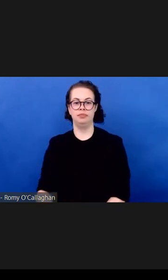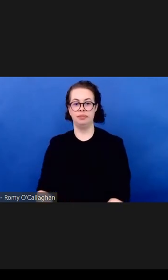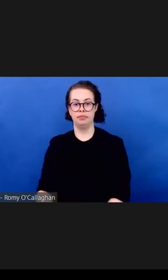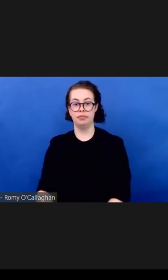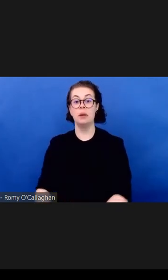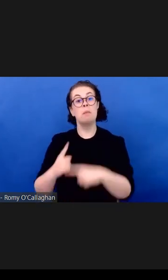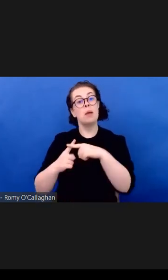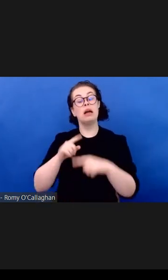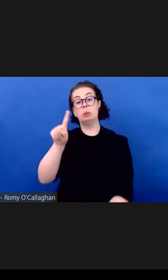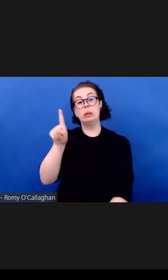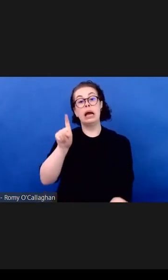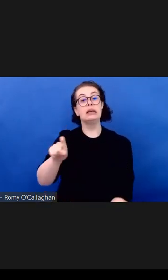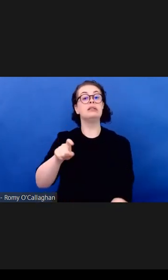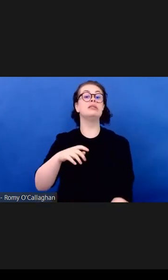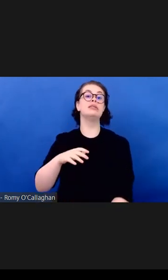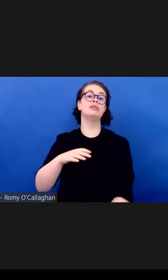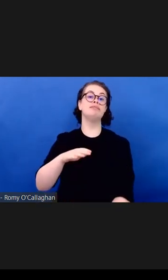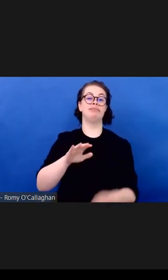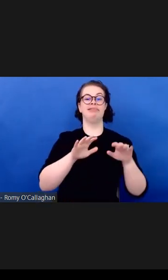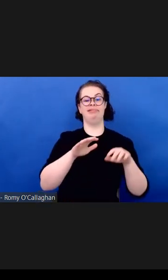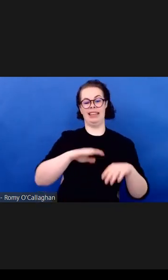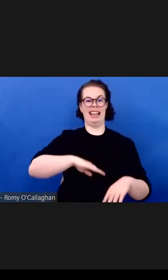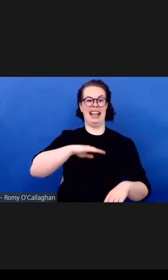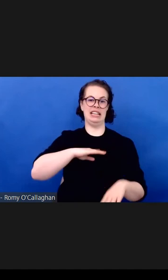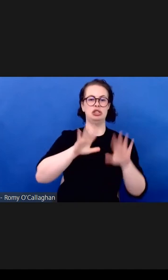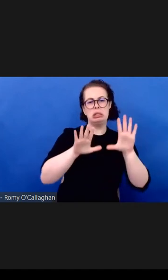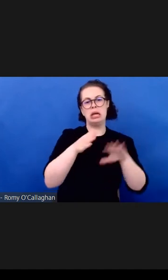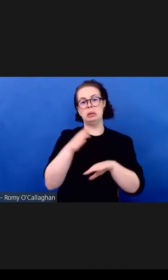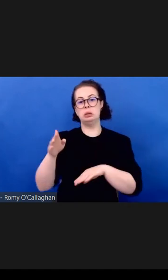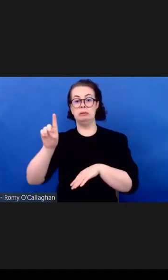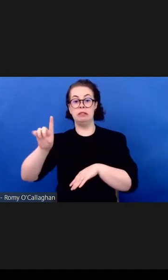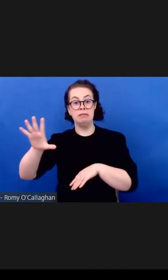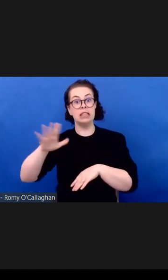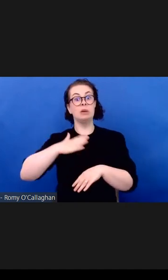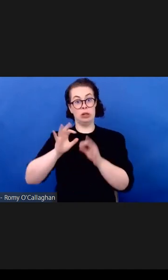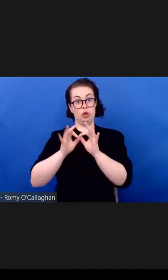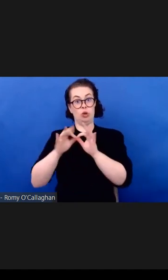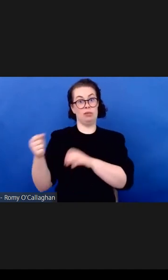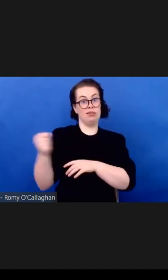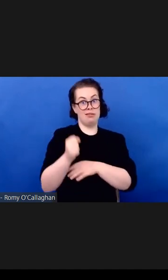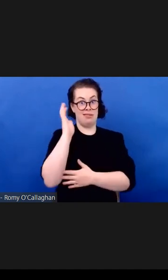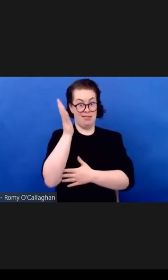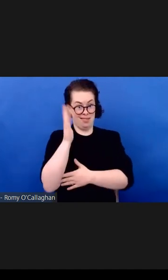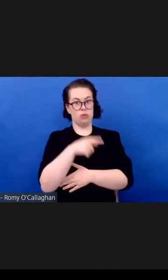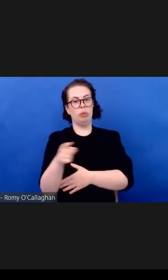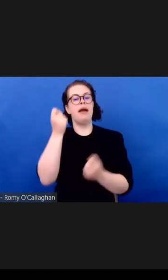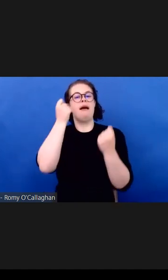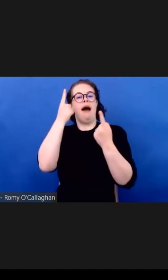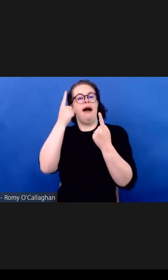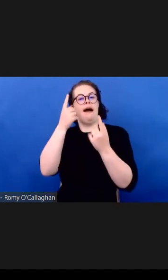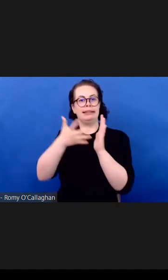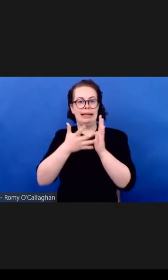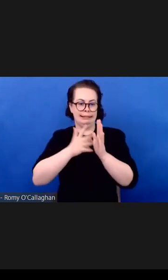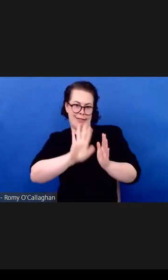যাতে 9 অবধি ইন্টারপ্রেটার বসানো হয় পরীক্ষার প্রশ্নপত্র বুঝে যাওয়ার জন্য। আপনি একজন